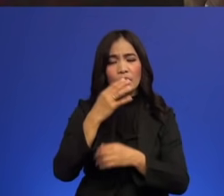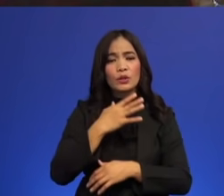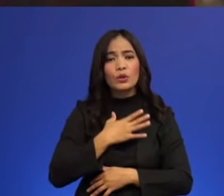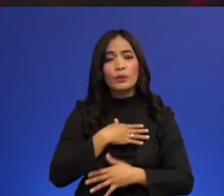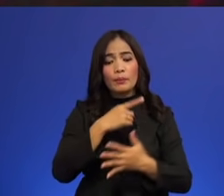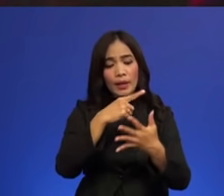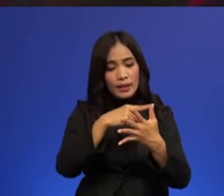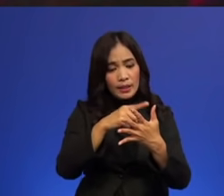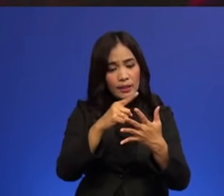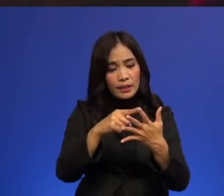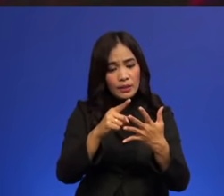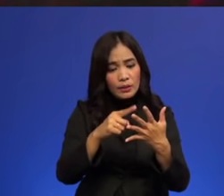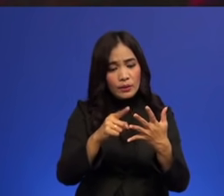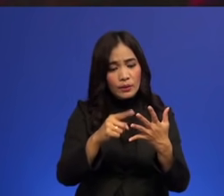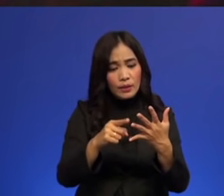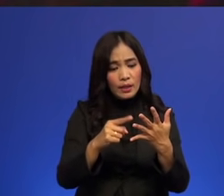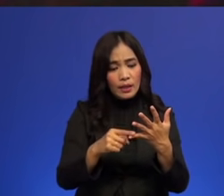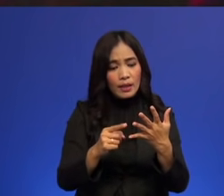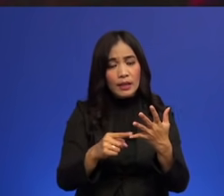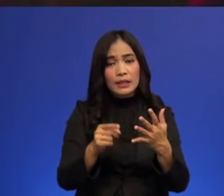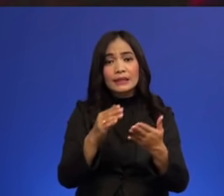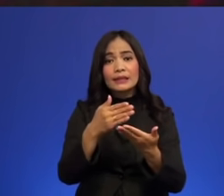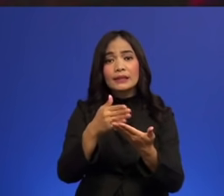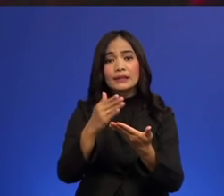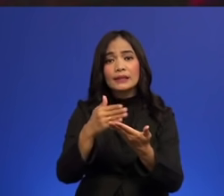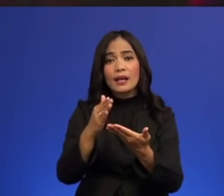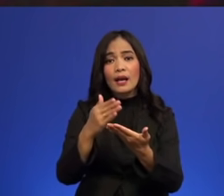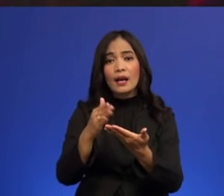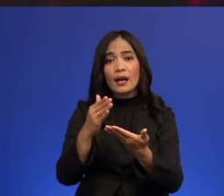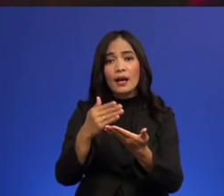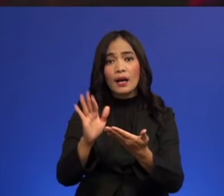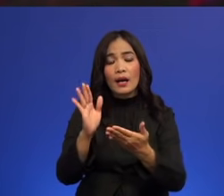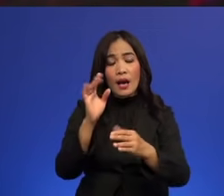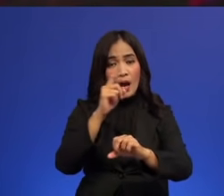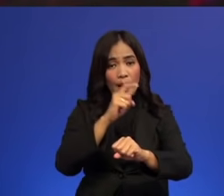ajarku menghitung sisa